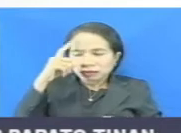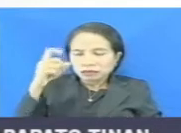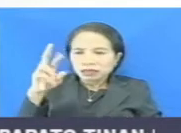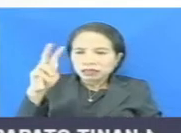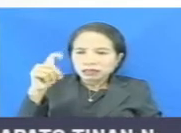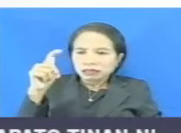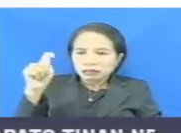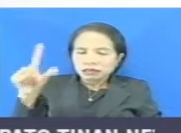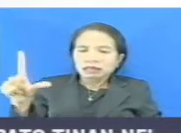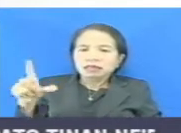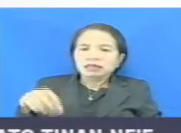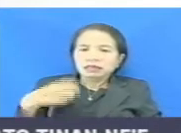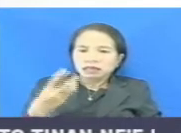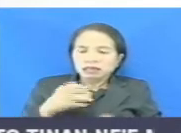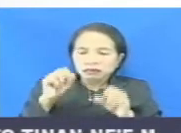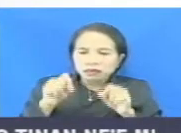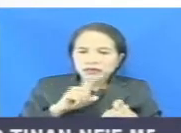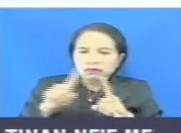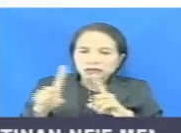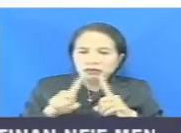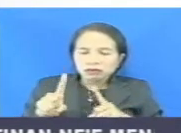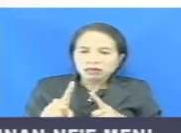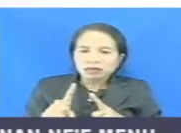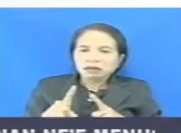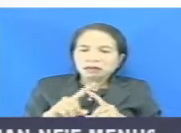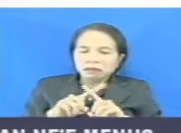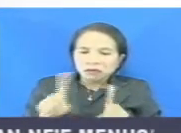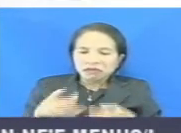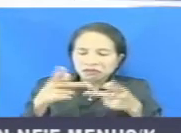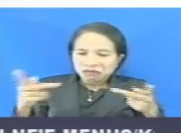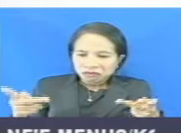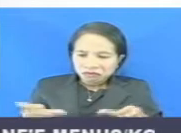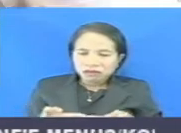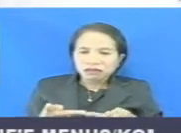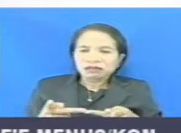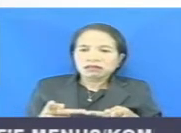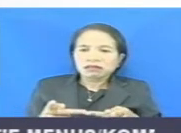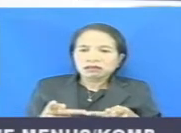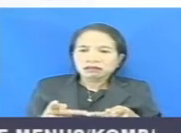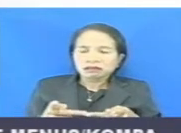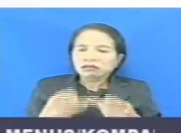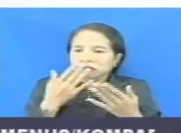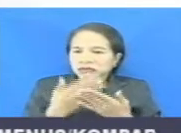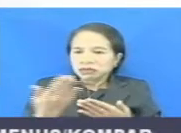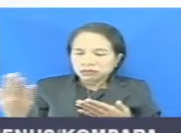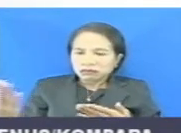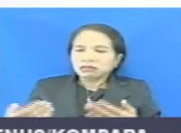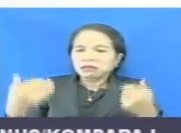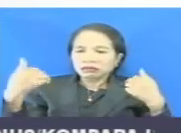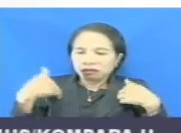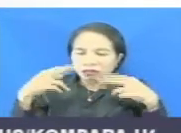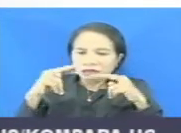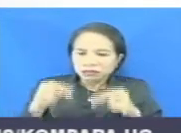hau itabel kulia buat sira nesong hau kulia mas RTL ne kondisau mos internal liu fasilidade ser nebe mak iha ne